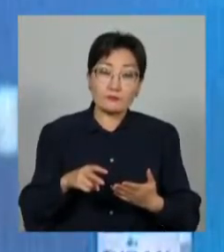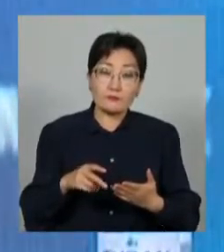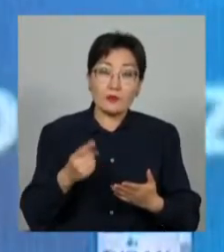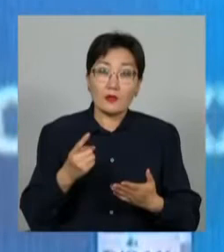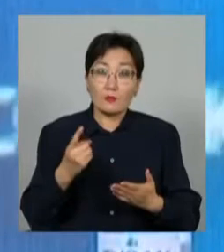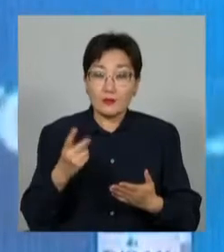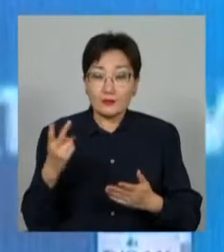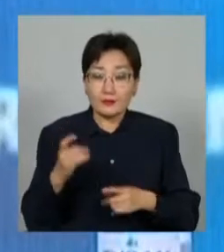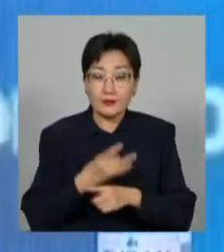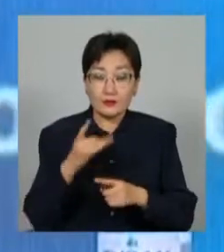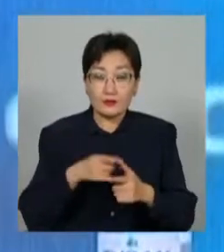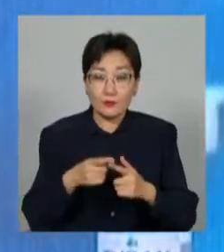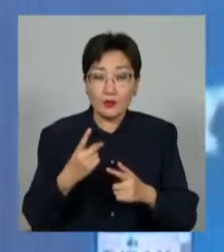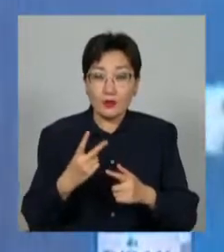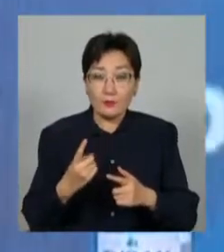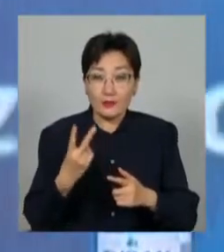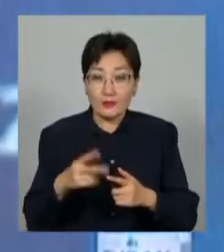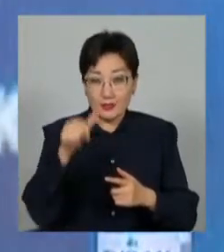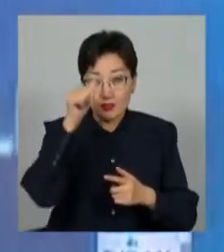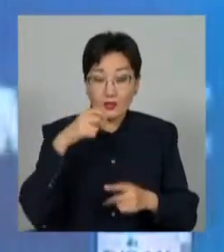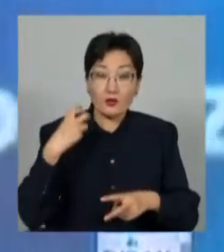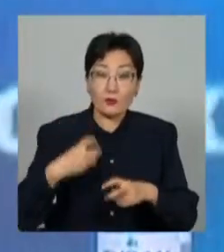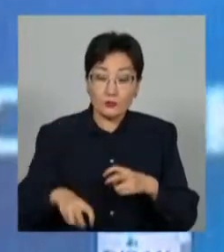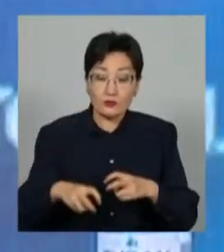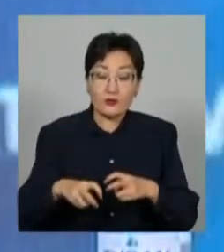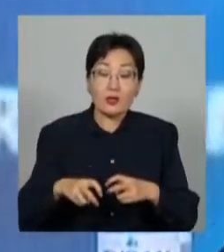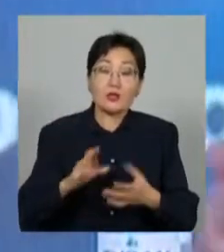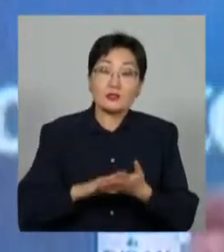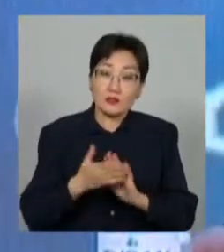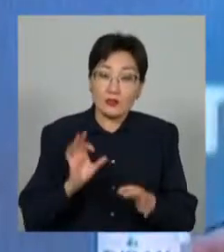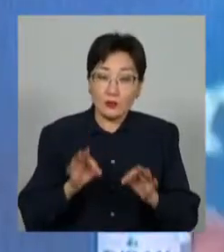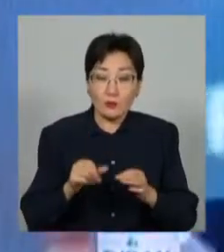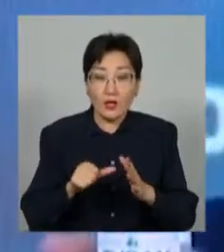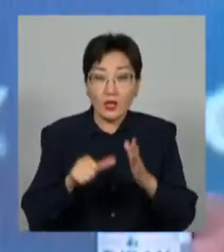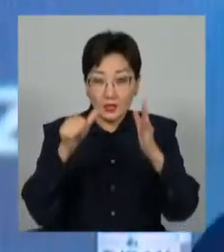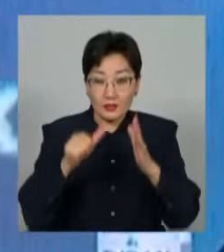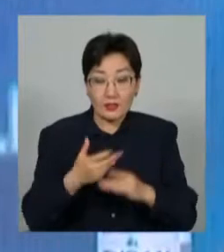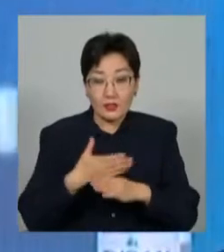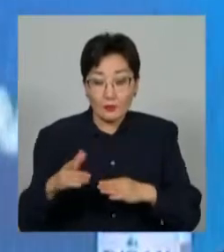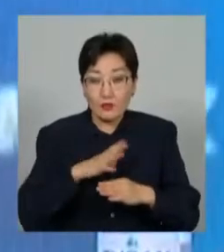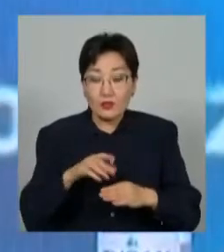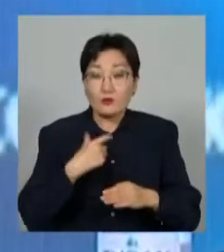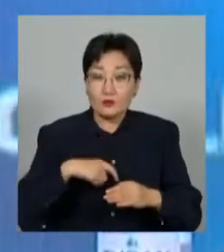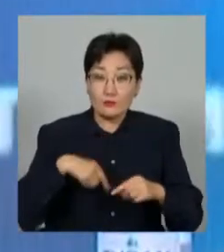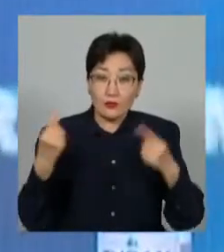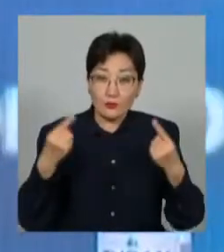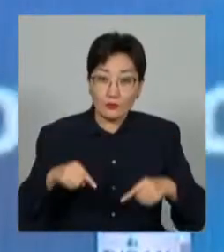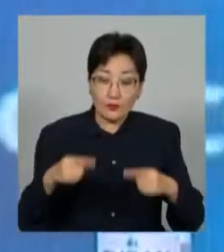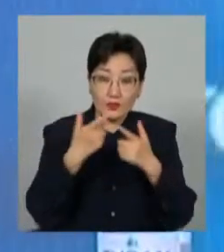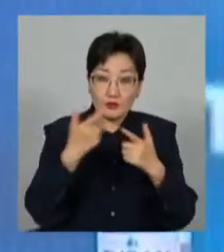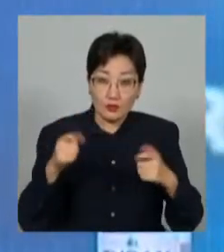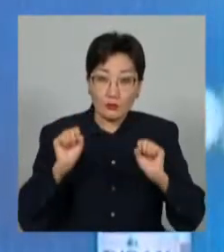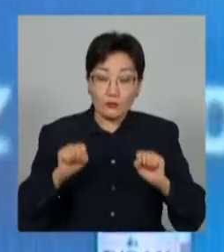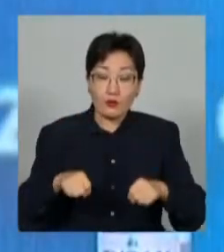1-2 рет немесе 1-2 ай созылса, онда тұрған іштеген жоққа. Егер 6 айдан кейін болса, ол өзі банкрот деп жайралуға мүмкіншілік